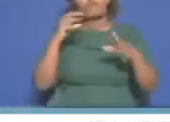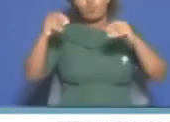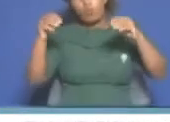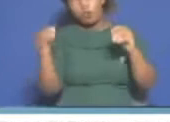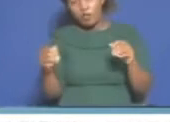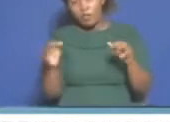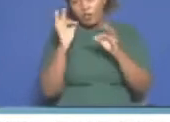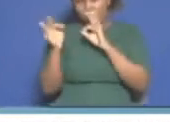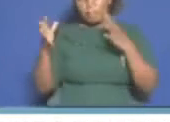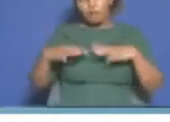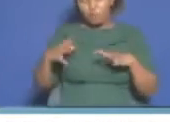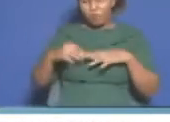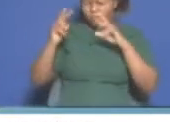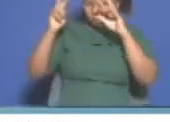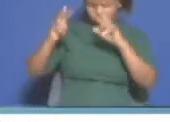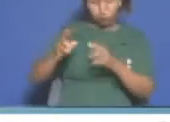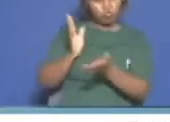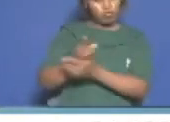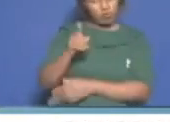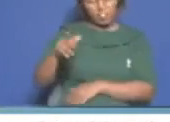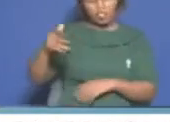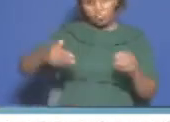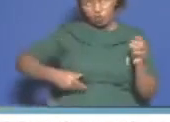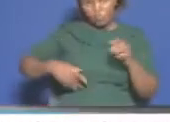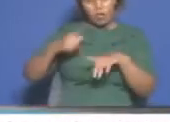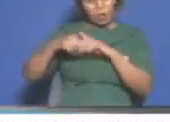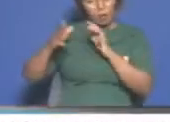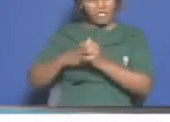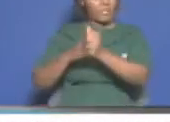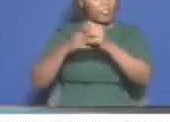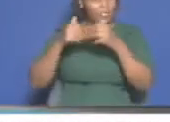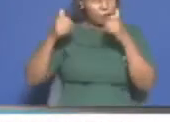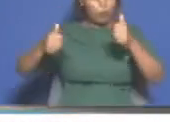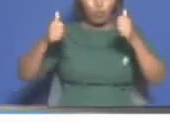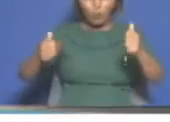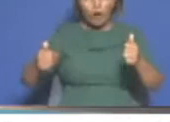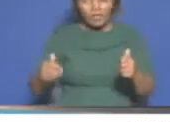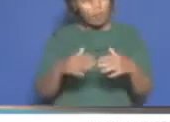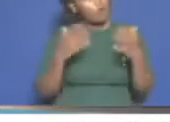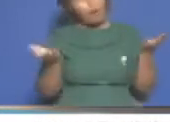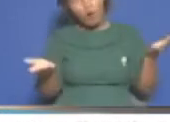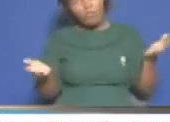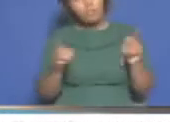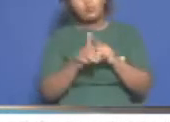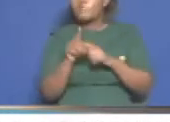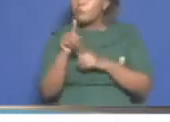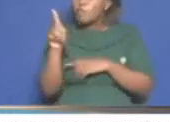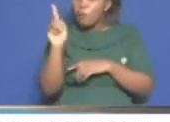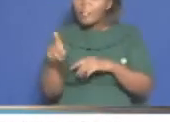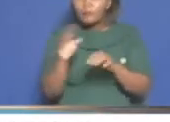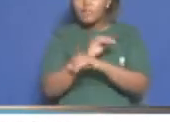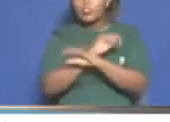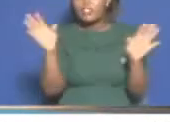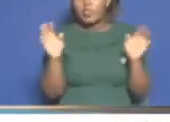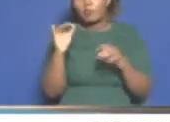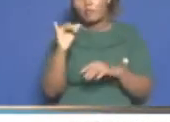pia wataona yenyewe ni kijana ndio, lakini uongozi anao, ama na pia ukue cleared na tume ya